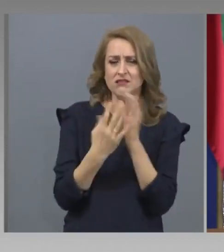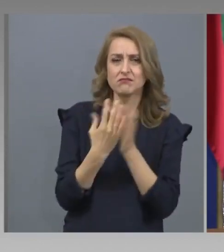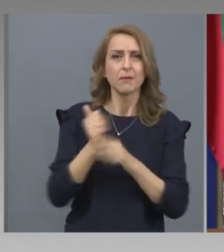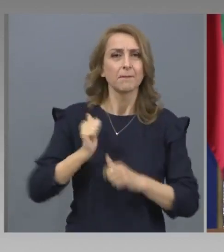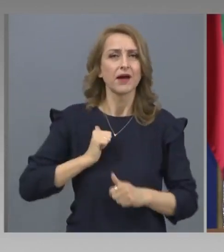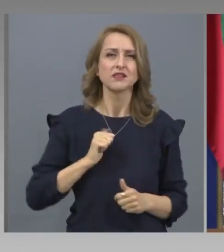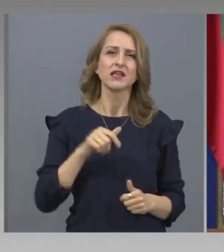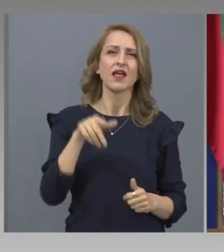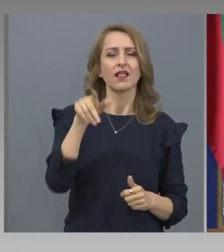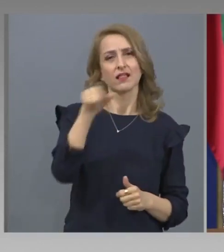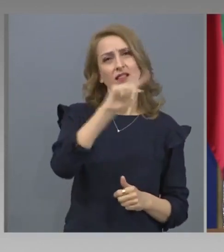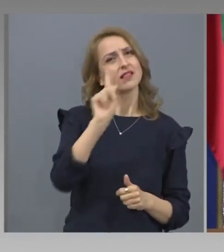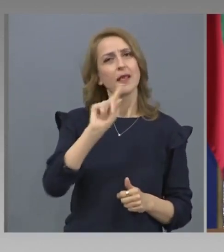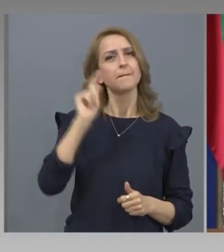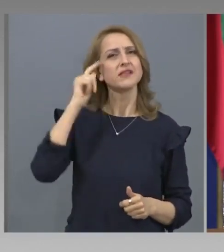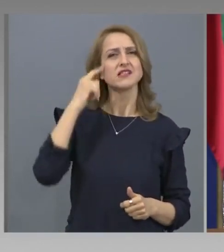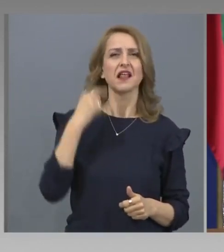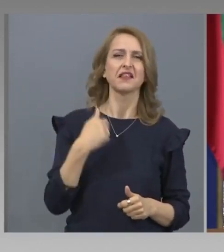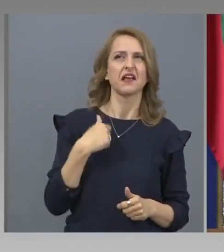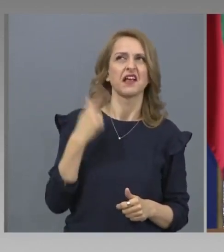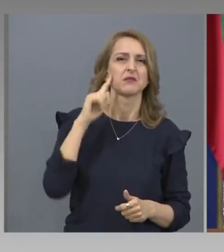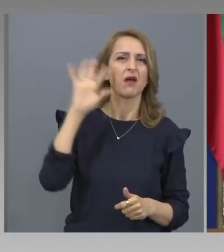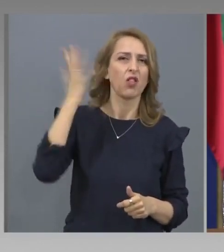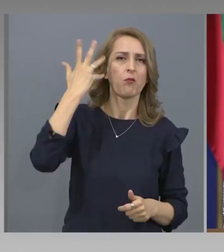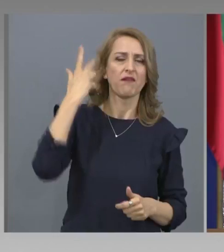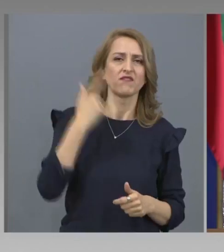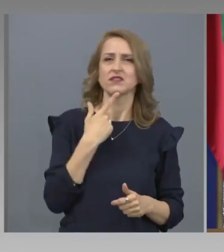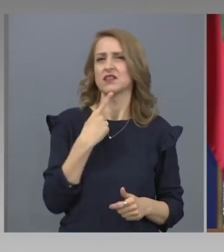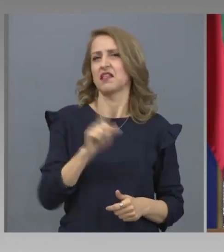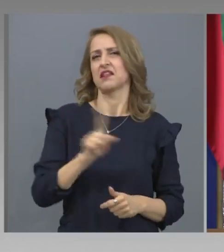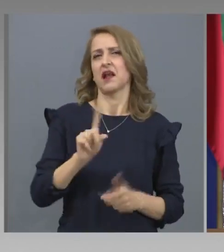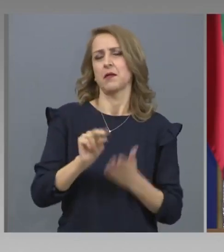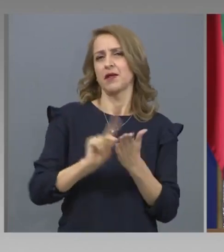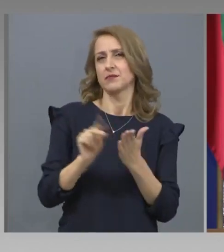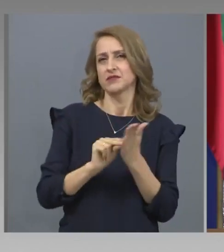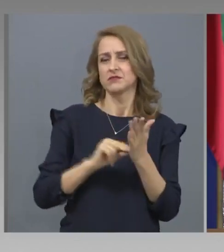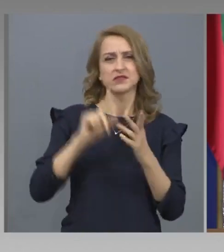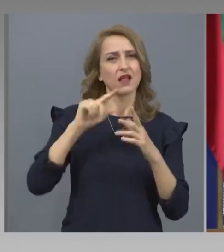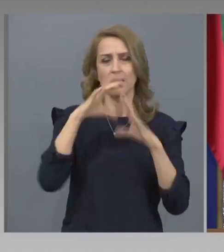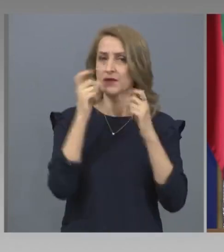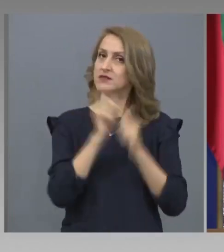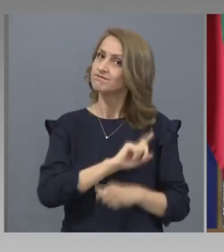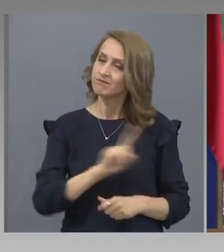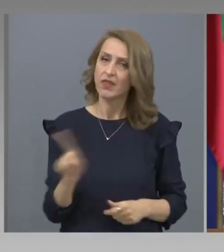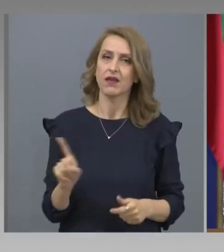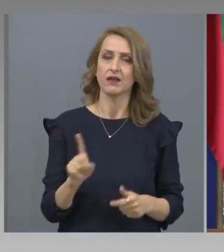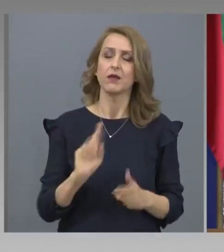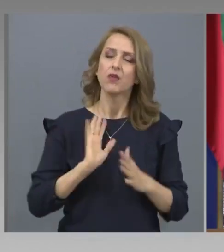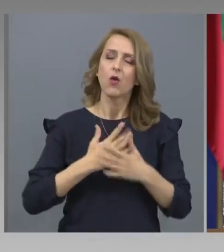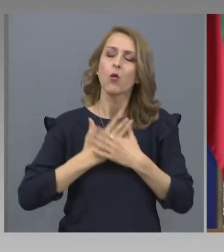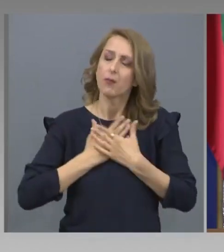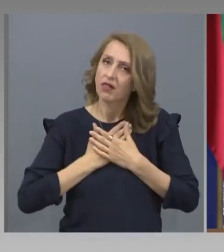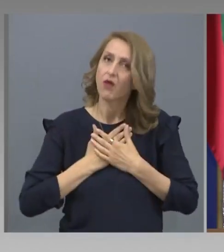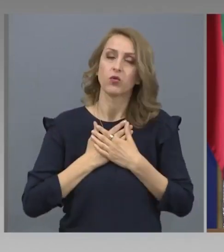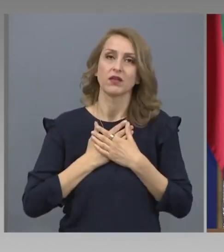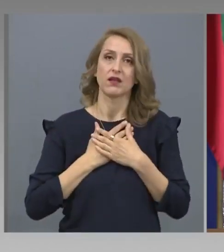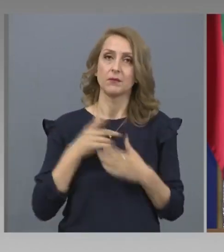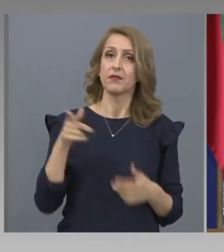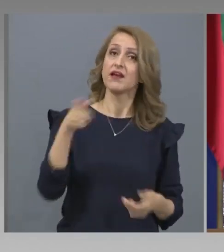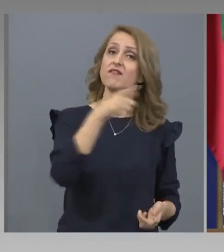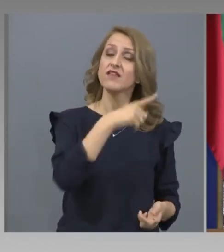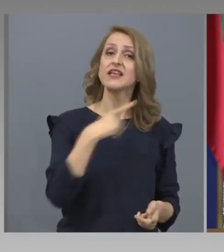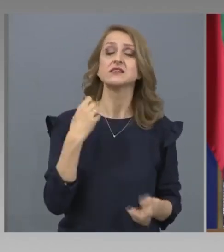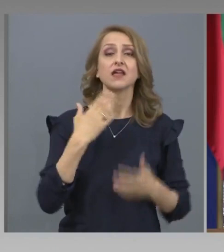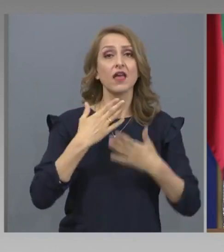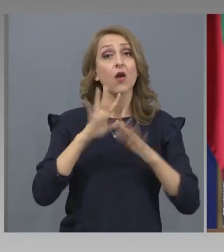знаем, българина най се пази да не се мине или от течение. Това са двете неща. Тези хора са толкова герои,